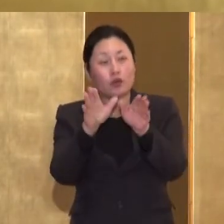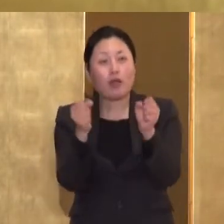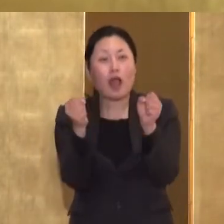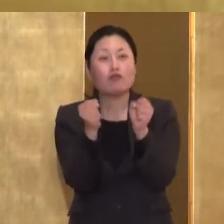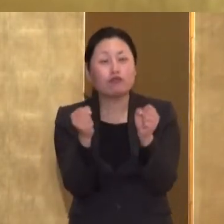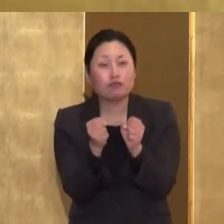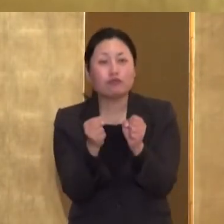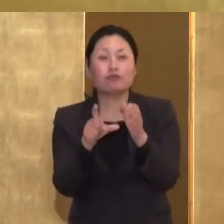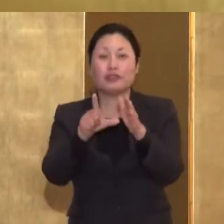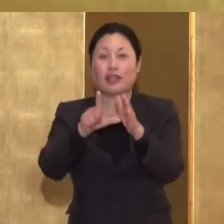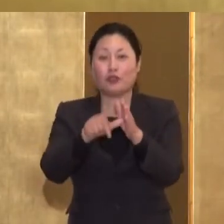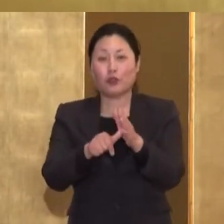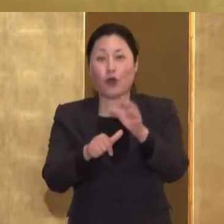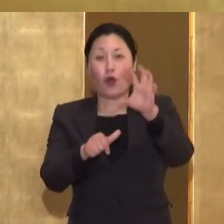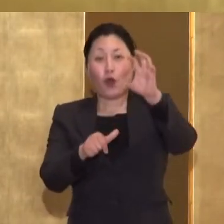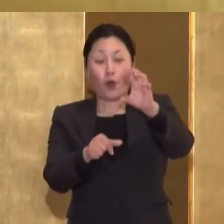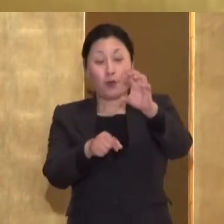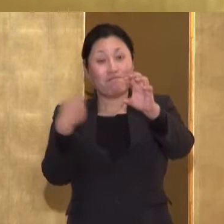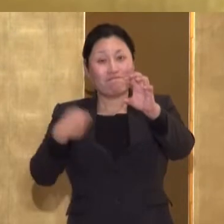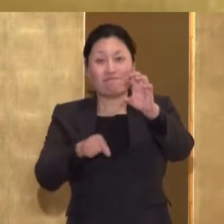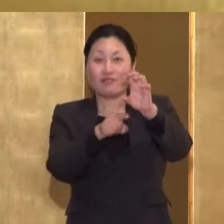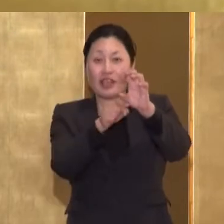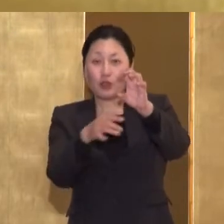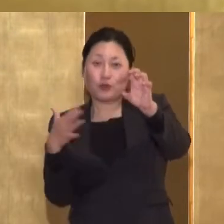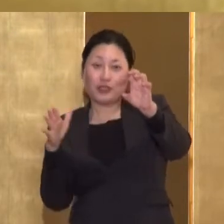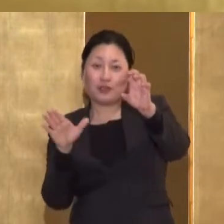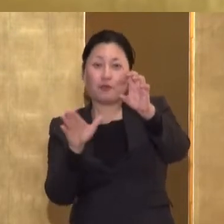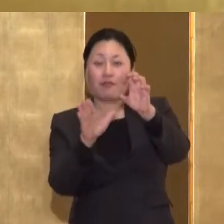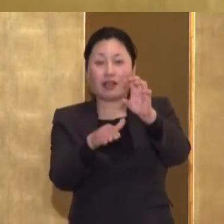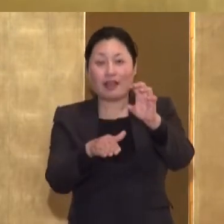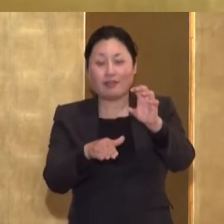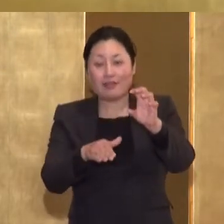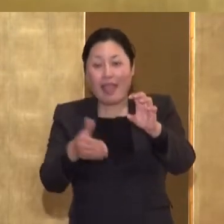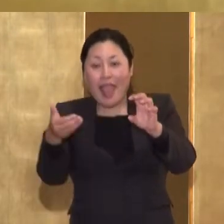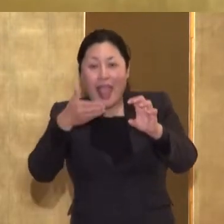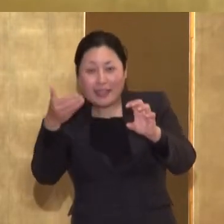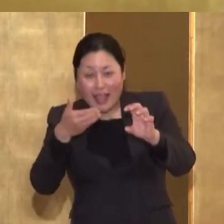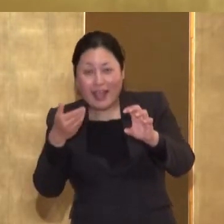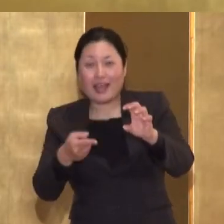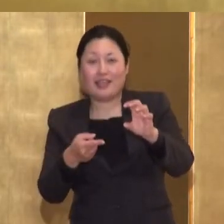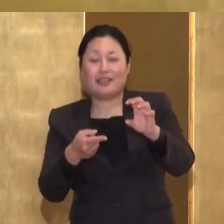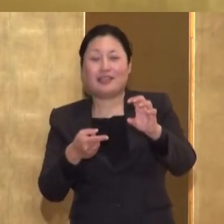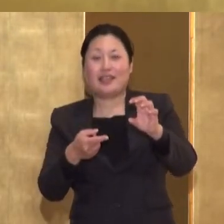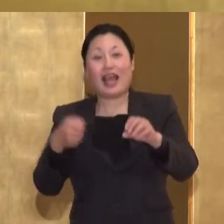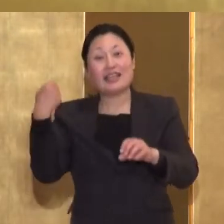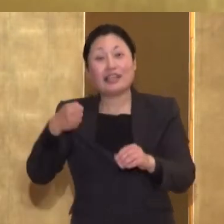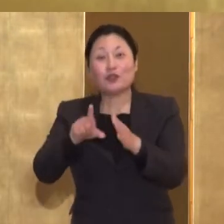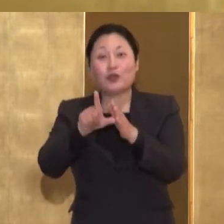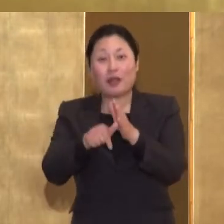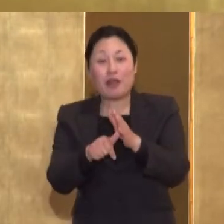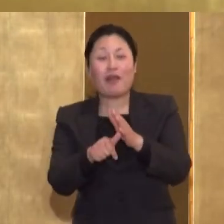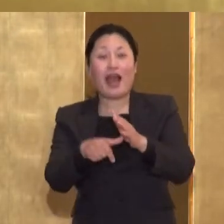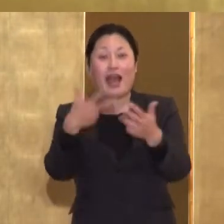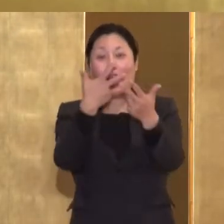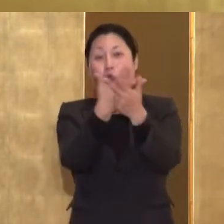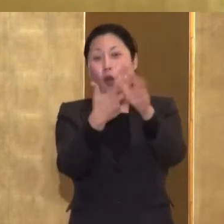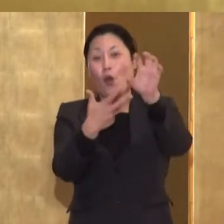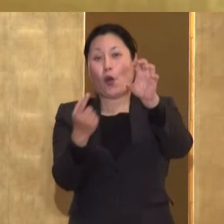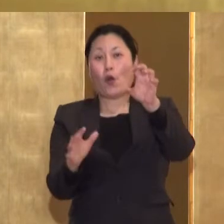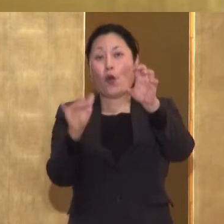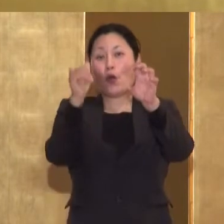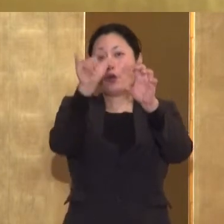ると南極に渡って餌を取り、夏には繁殖のために北極へと再び渡ります